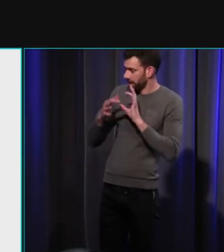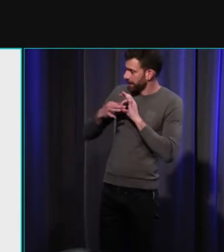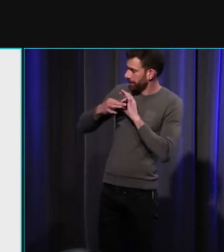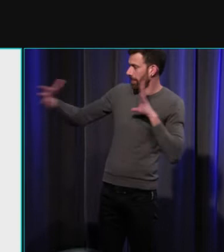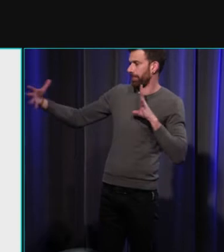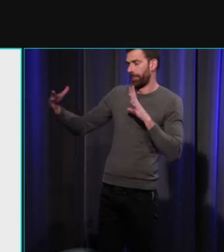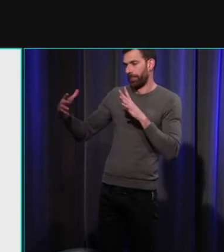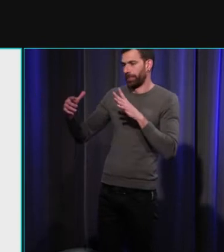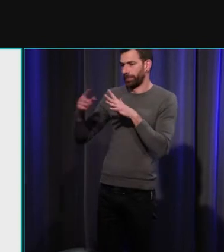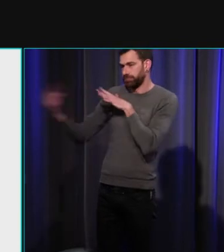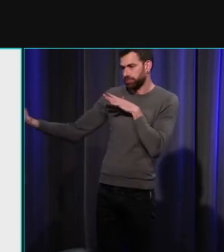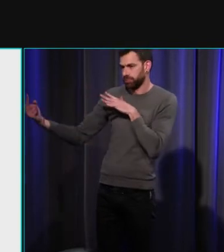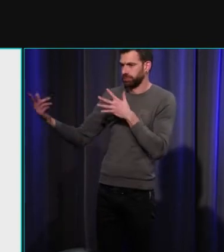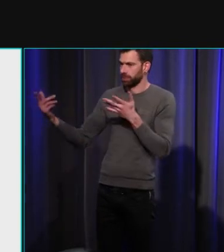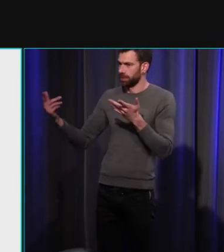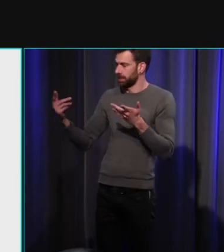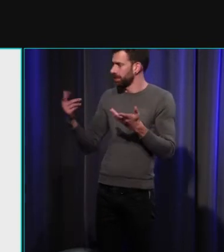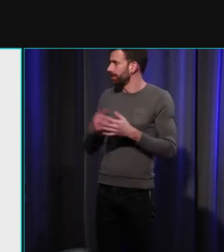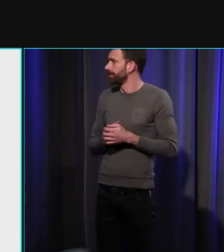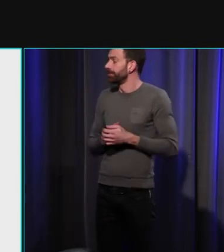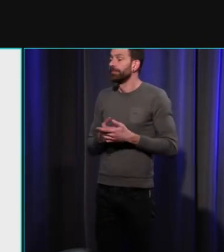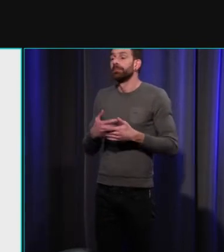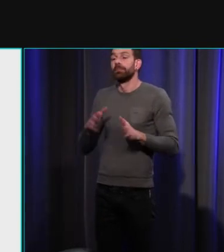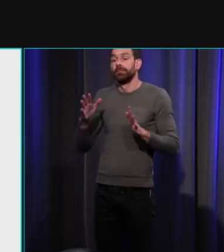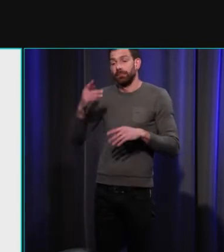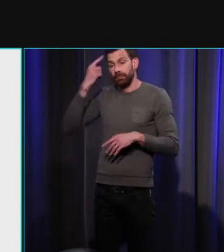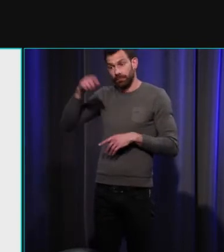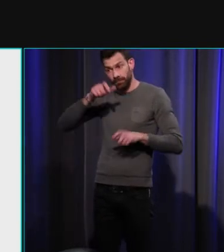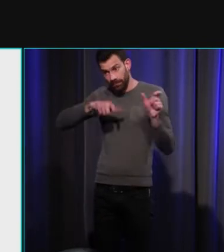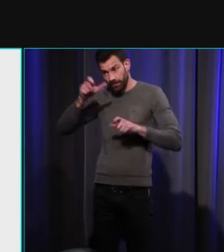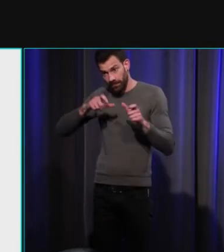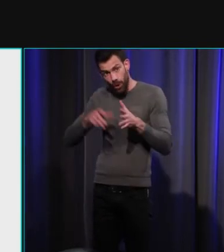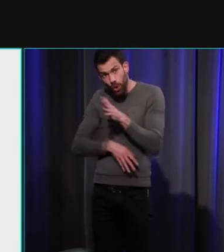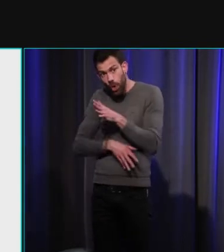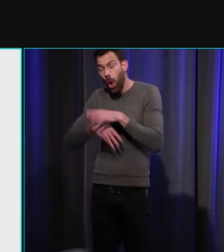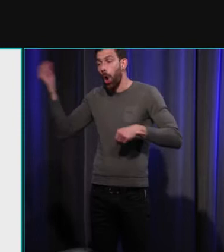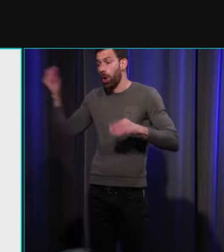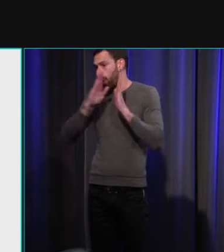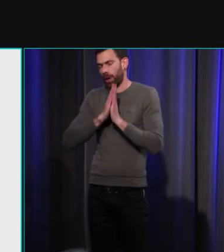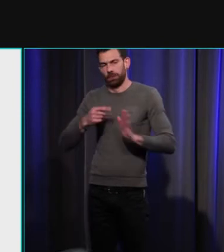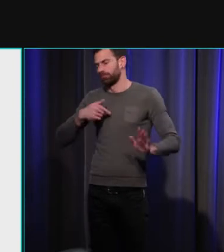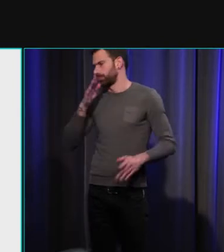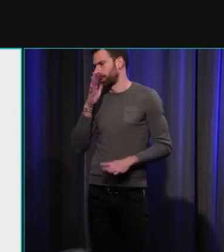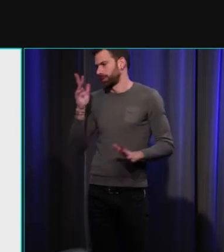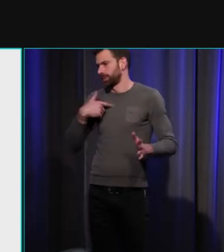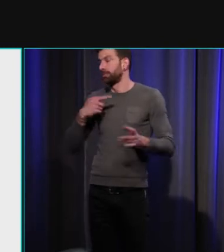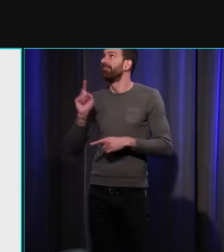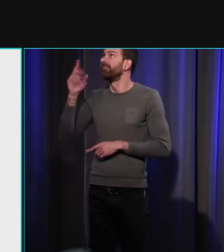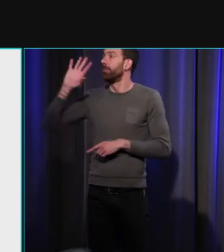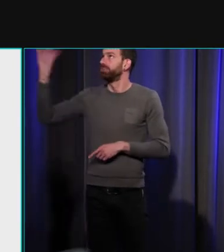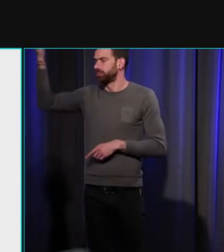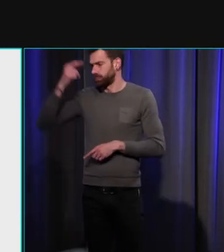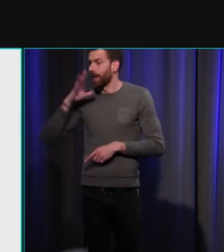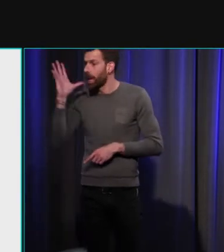communion avec les chrétiens or pour ces gens hors de l'église point de salut si le corps est